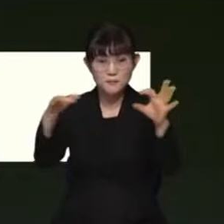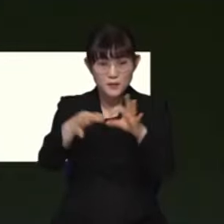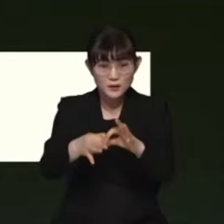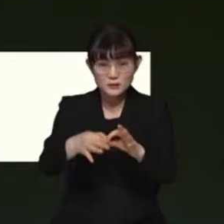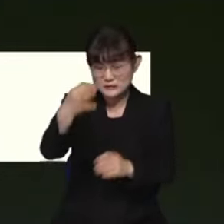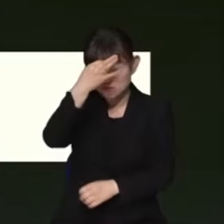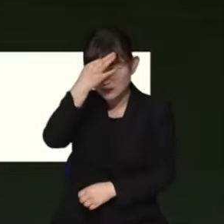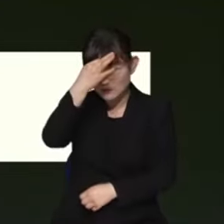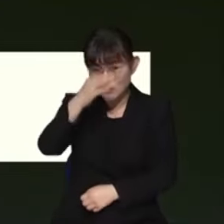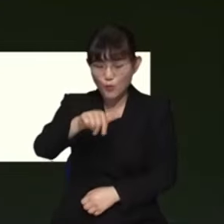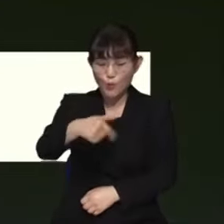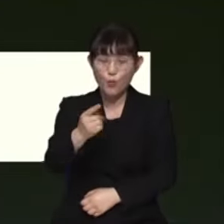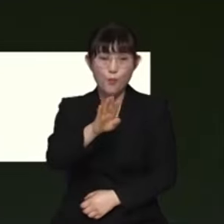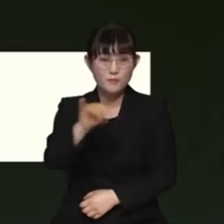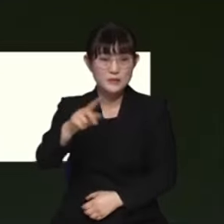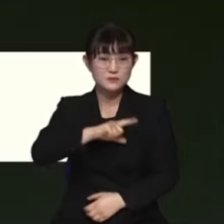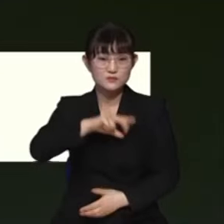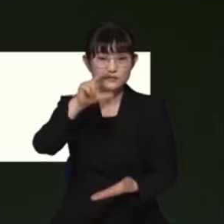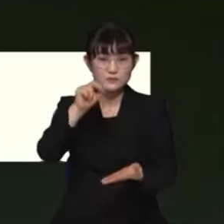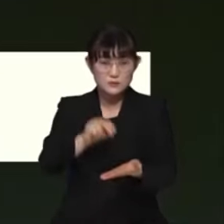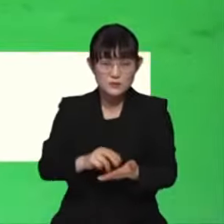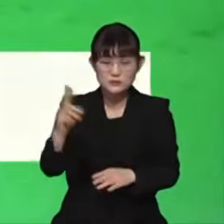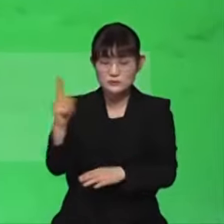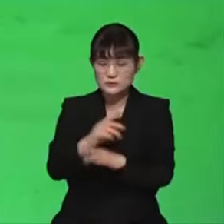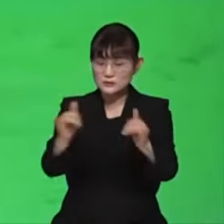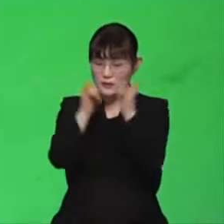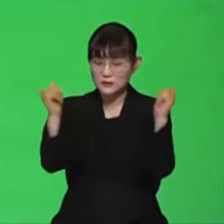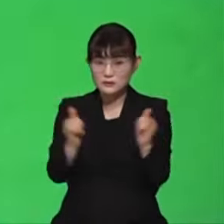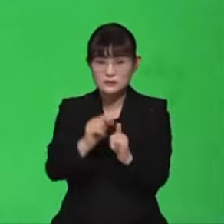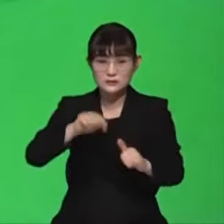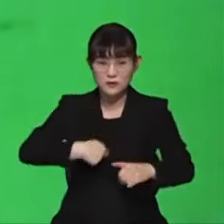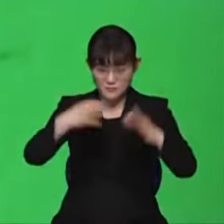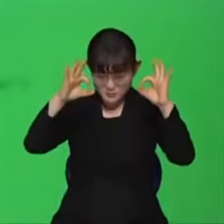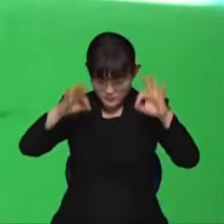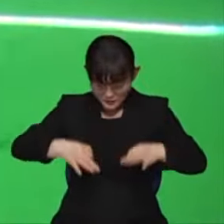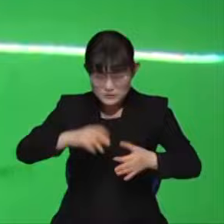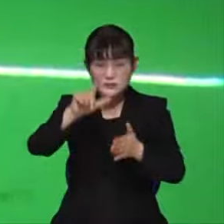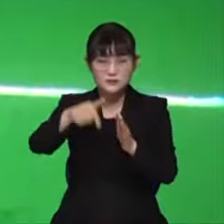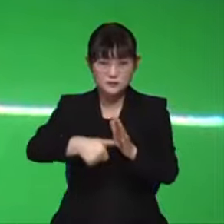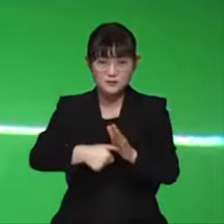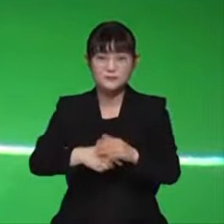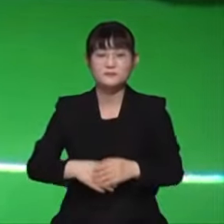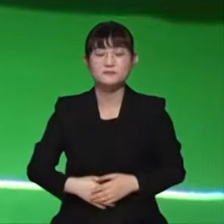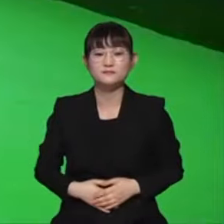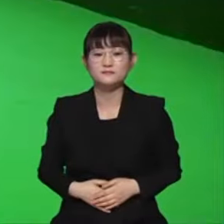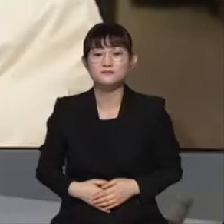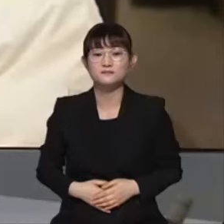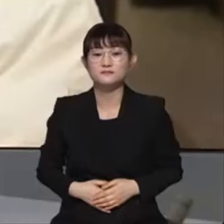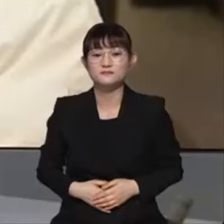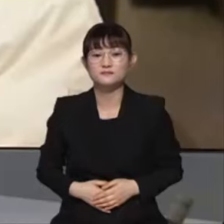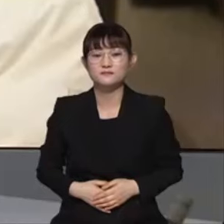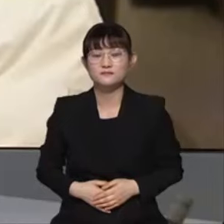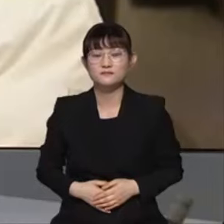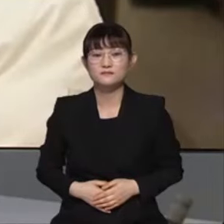미술로 고비라는 주제 아래 디지털 사회에서의 자아 탐색 여정을 선사합니다.